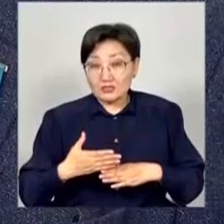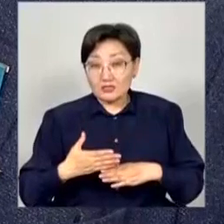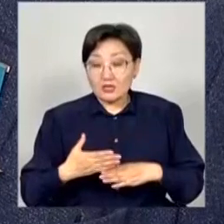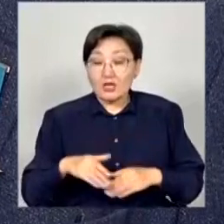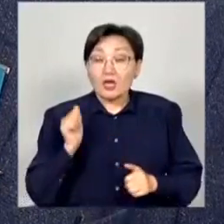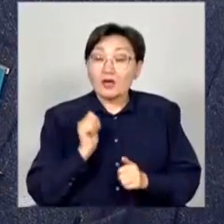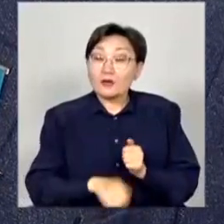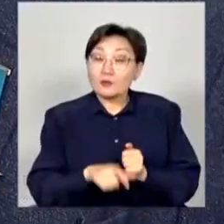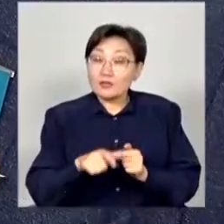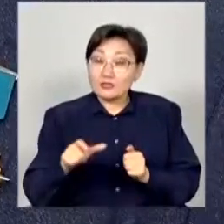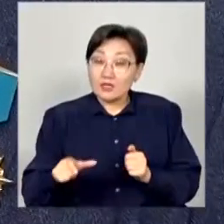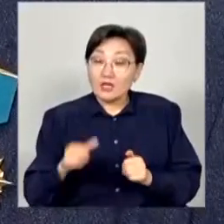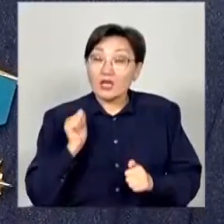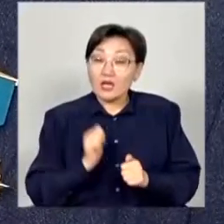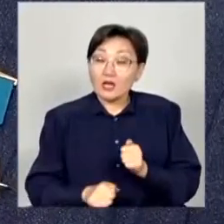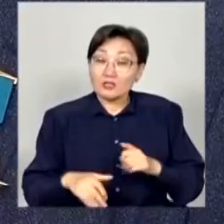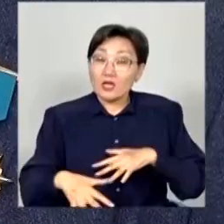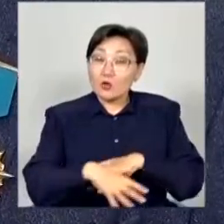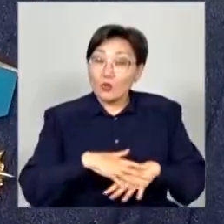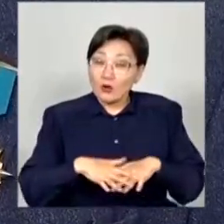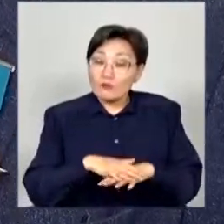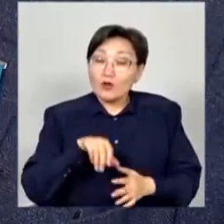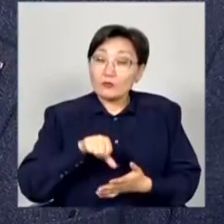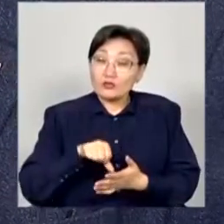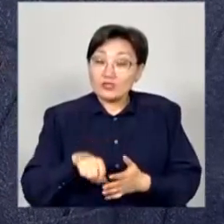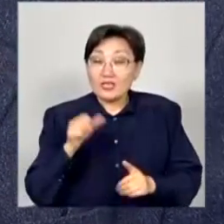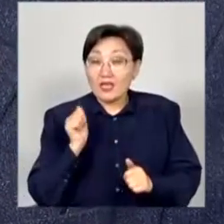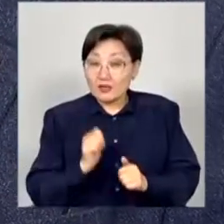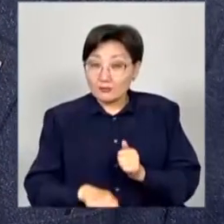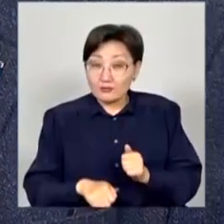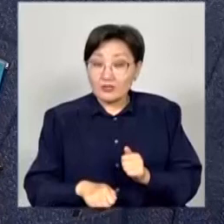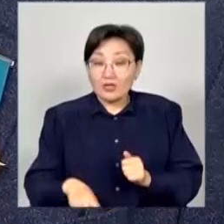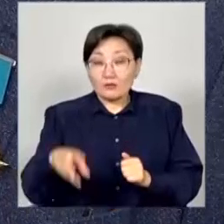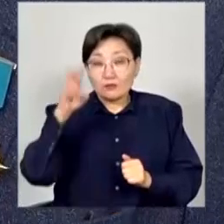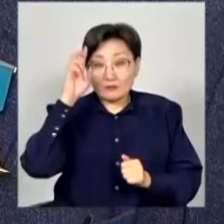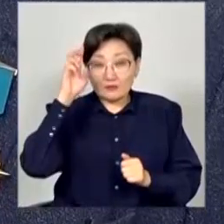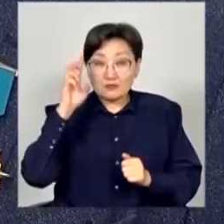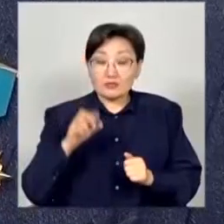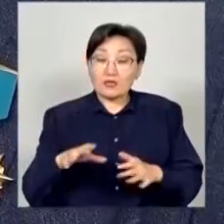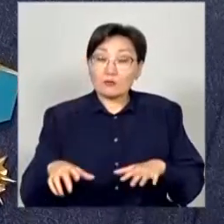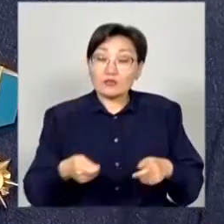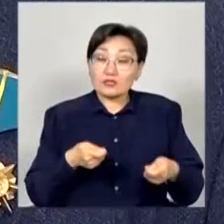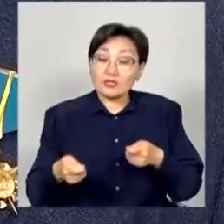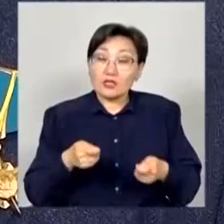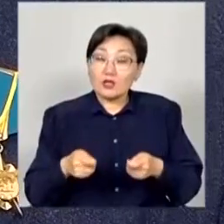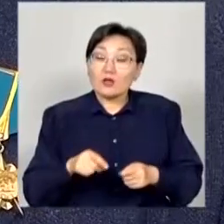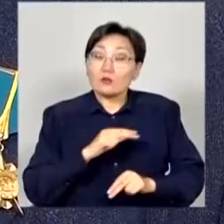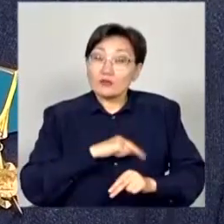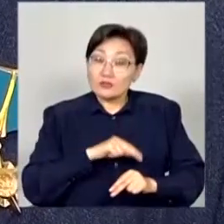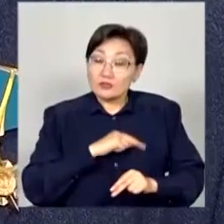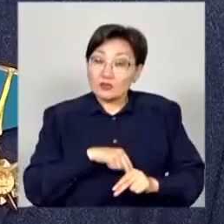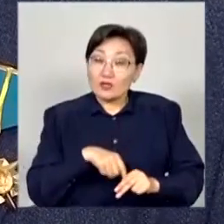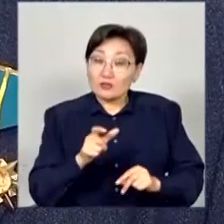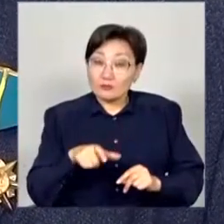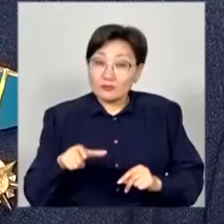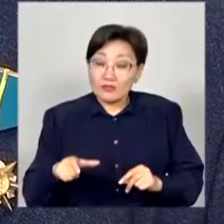her bir adam, her bir qoğam müşesi, her bir memleket başçılığında oturgan, aparat başçılığında